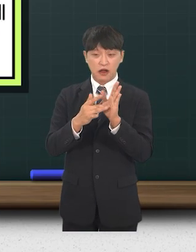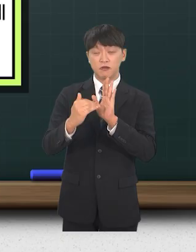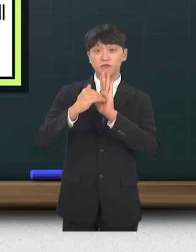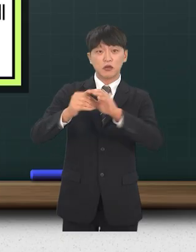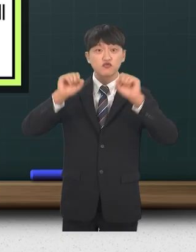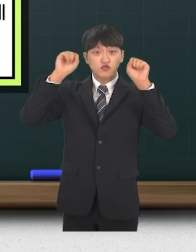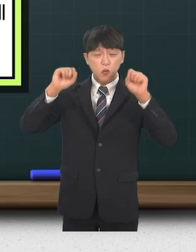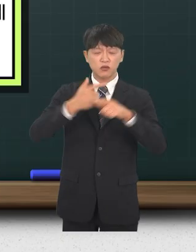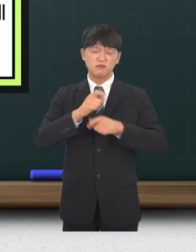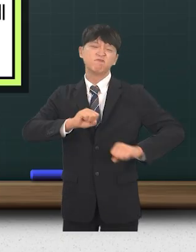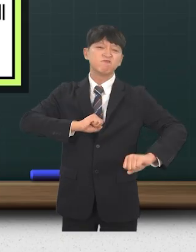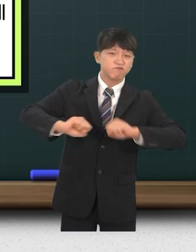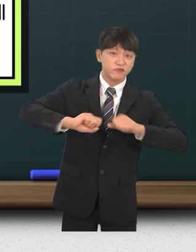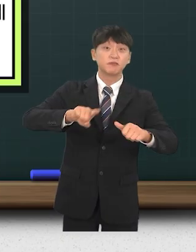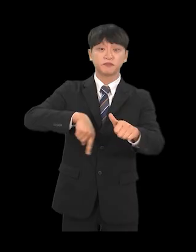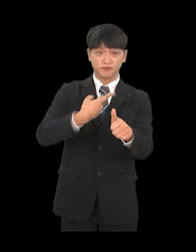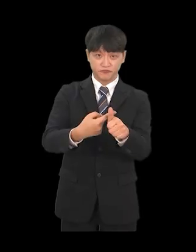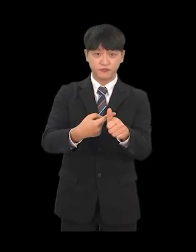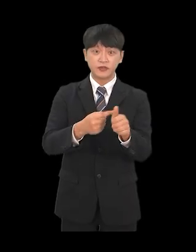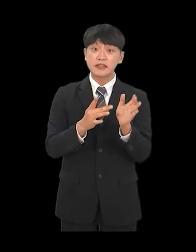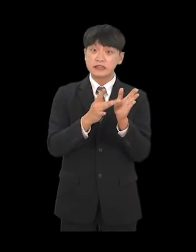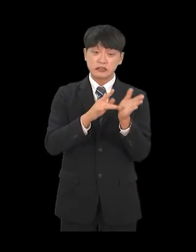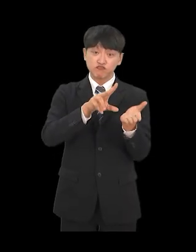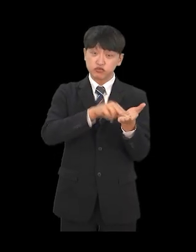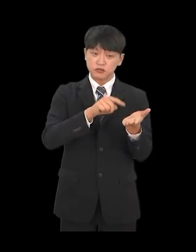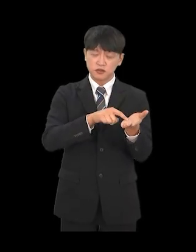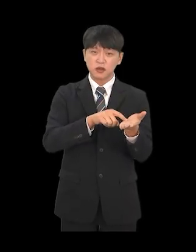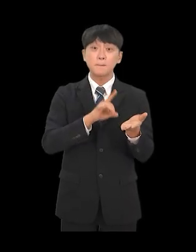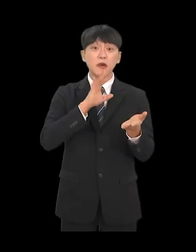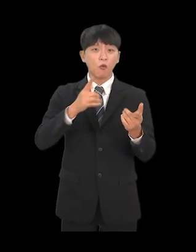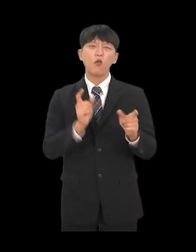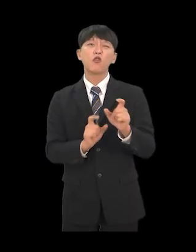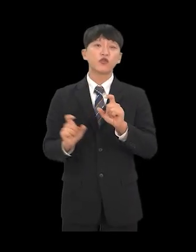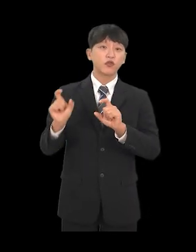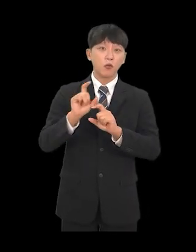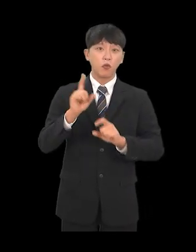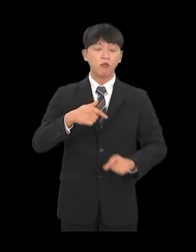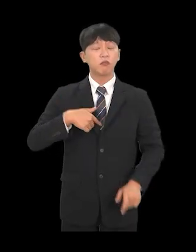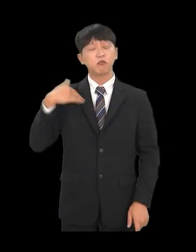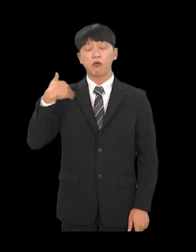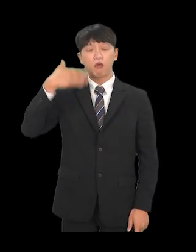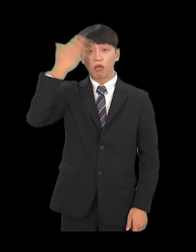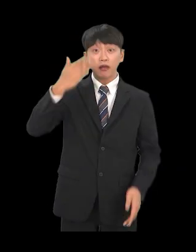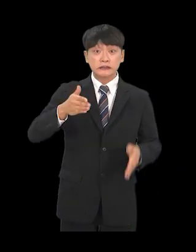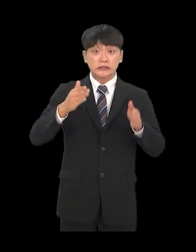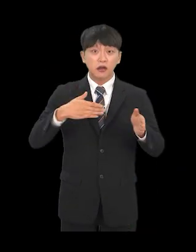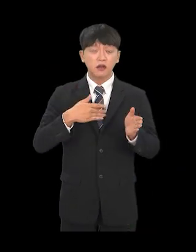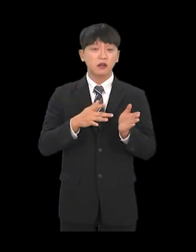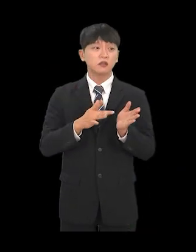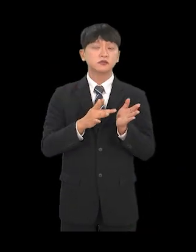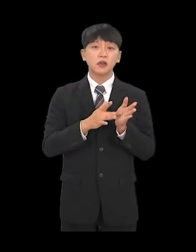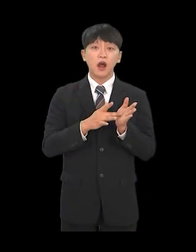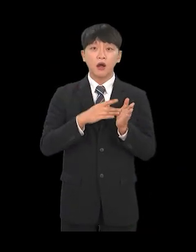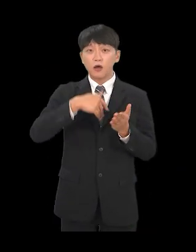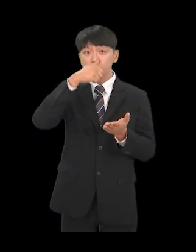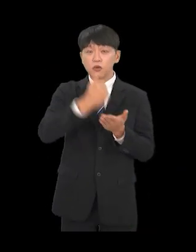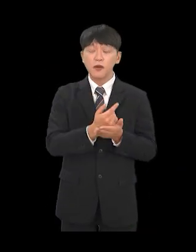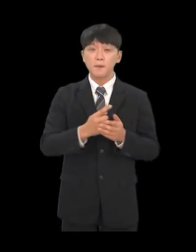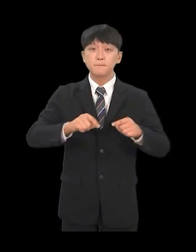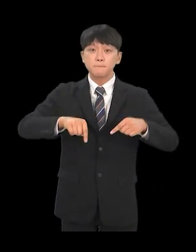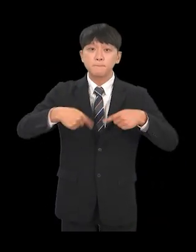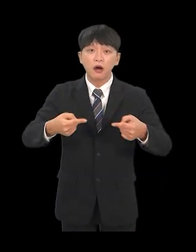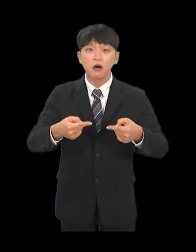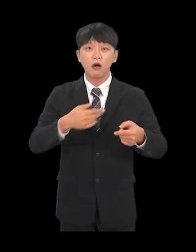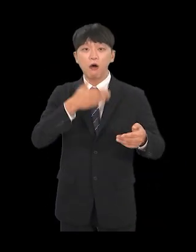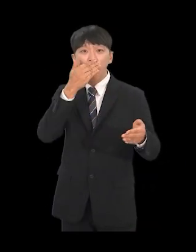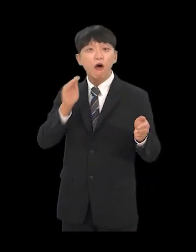한국마약퇴치운동본부에 적극적인 도움을 요청합니다. 마약 문제 이뿐만이 아닙니다. 모르는 사이 내가 마약 범죄에 가담하는